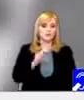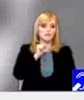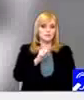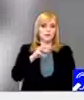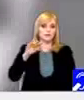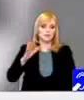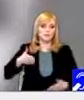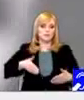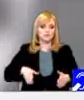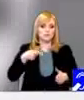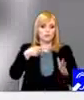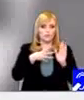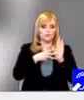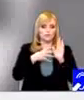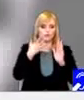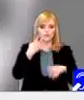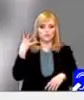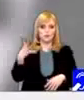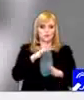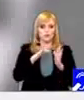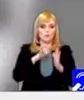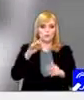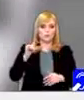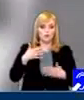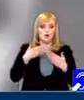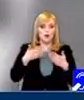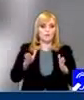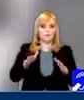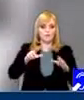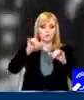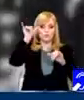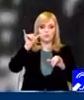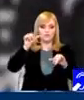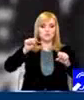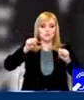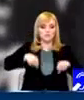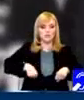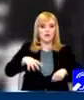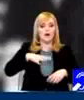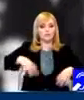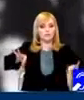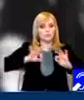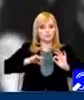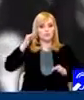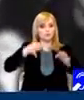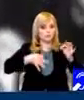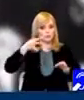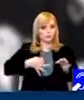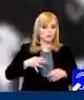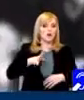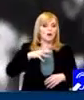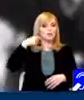Alexandru Margheloman s-a născut în 1854 în Buzău. După absolvirea facultății de drept de la Paris, a fost procuror și judecător. Margheloman a fost